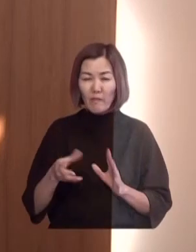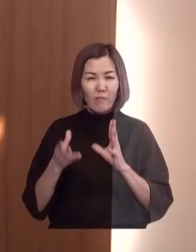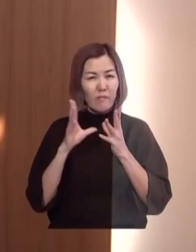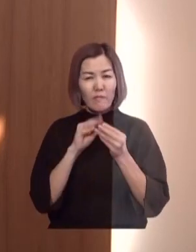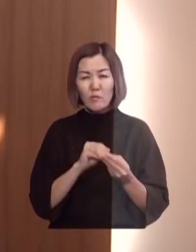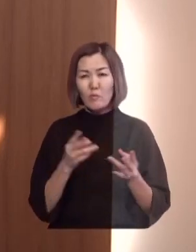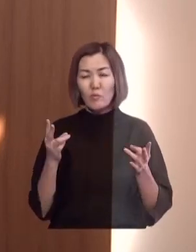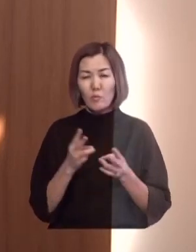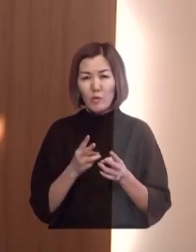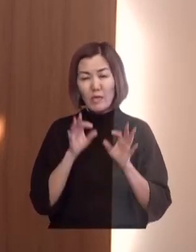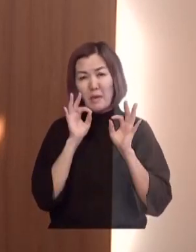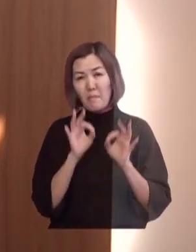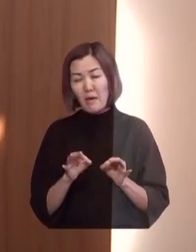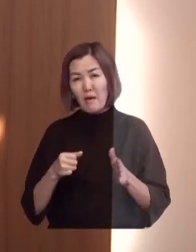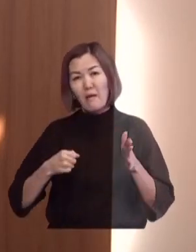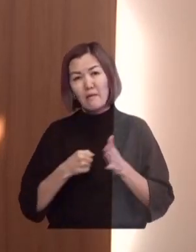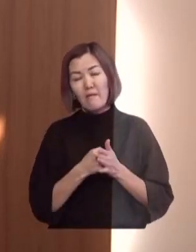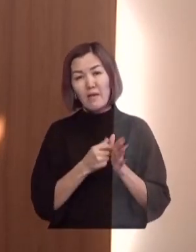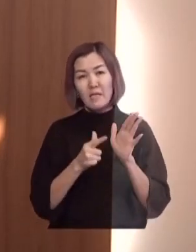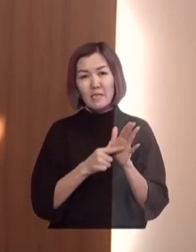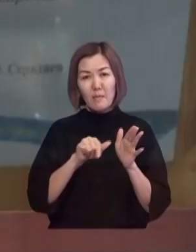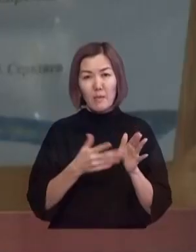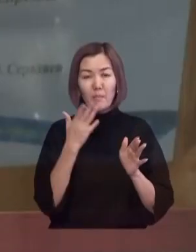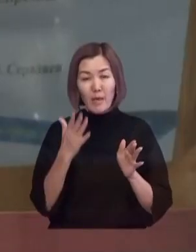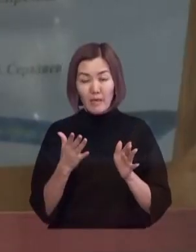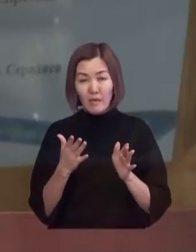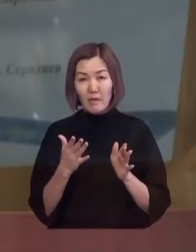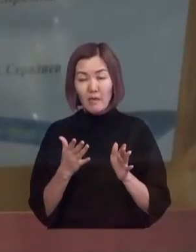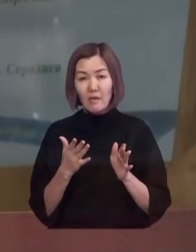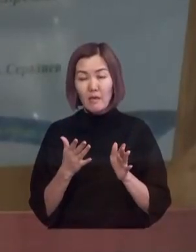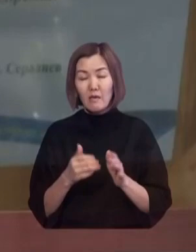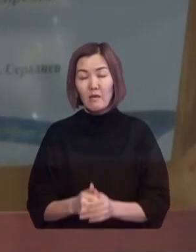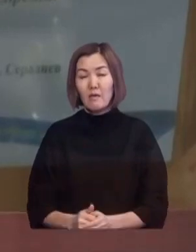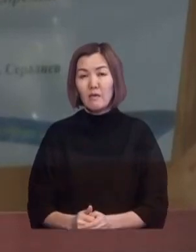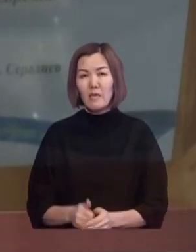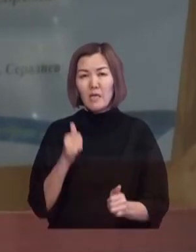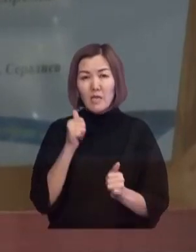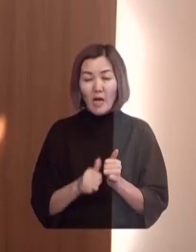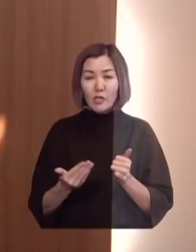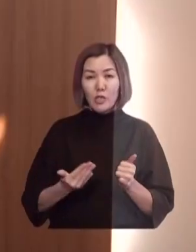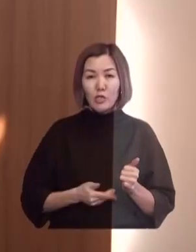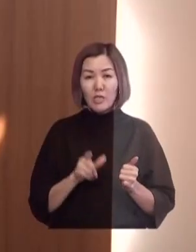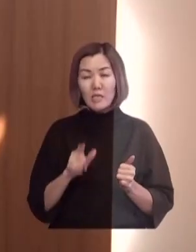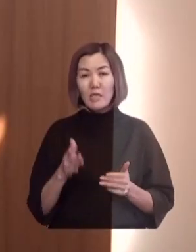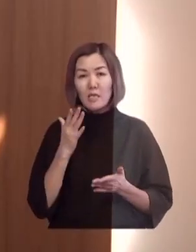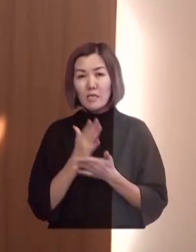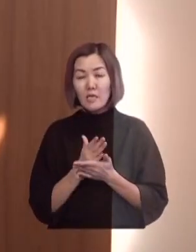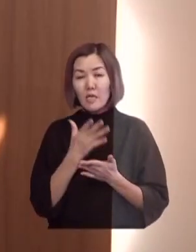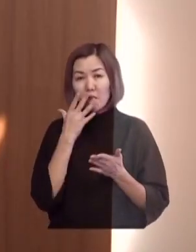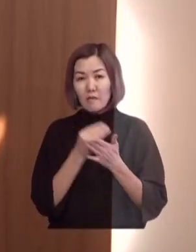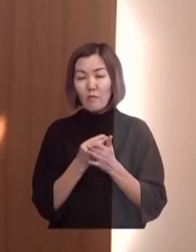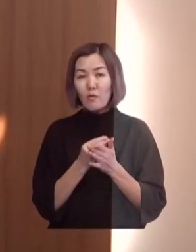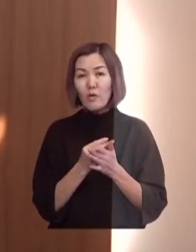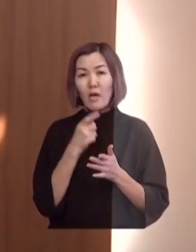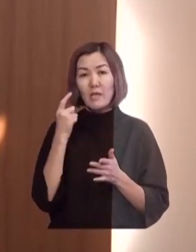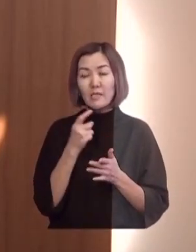градус. Давление 7,5, прямой, обратка 0,8. Каждый житель, являясь своей квартиры хозяином,